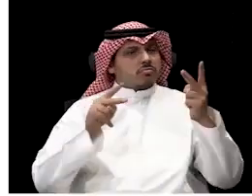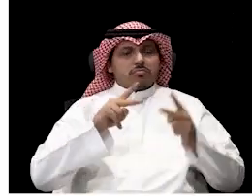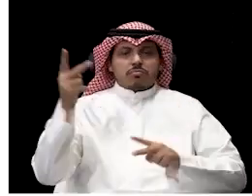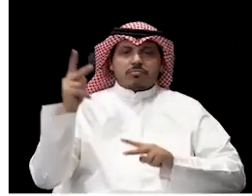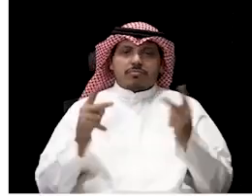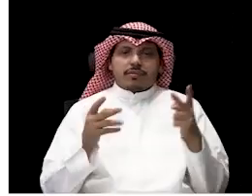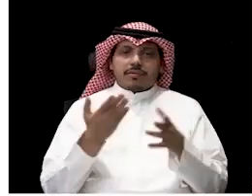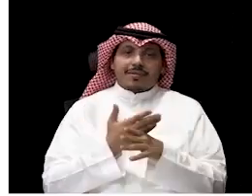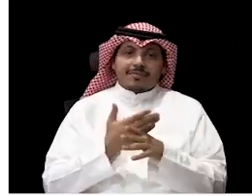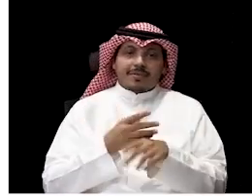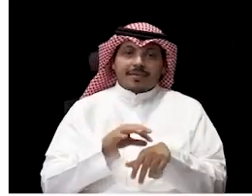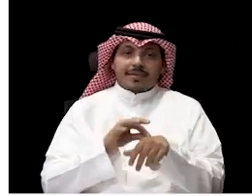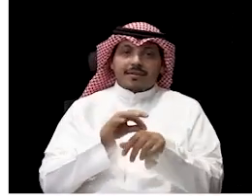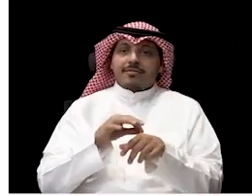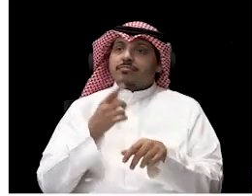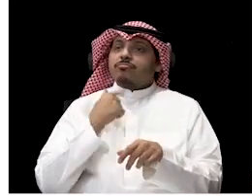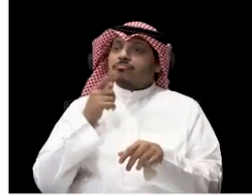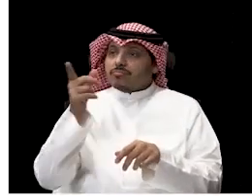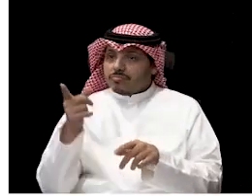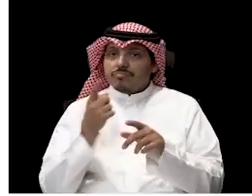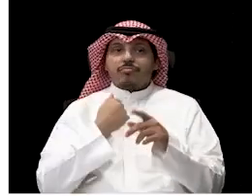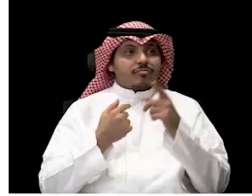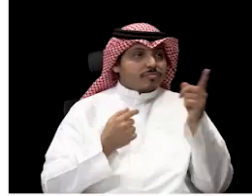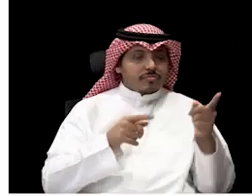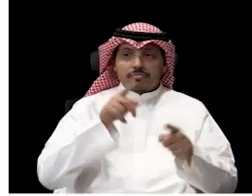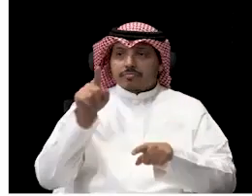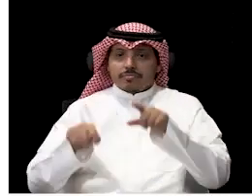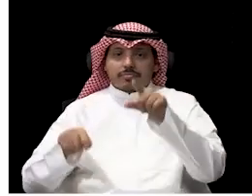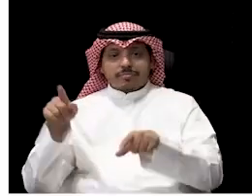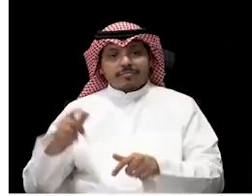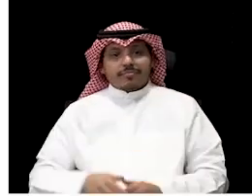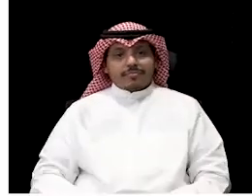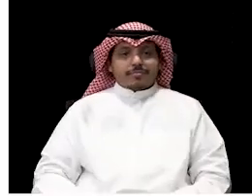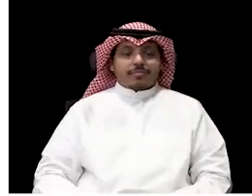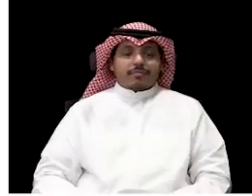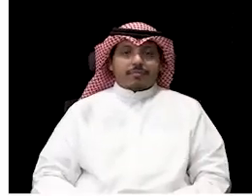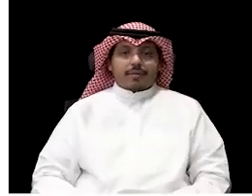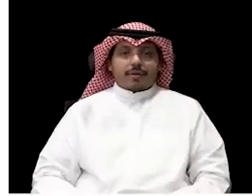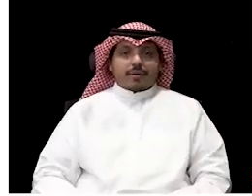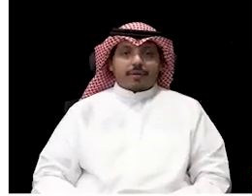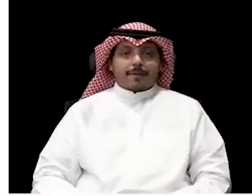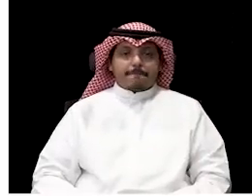أحسنت. وفقا لحاجات المجتمع لها. علل: لابد من التخصص في الإنتاج